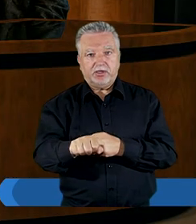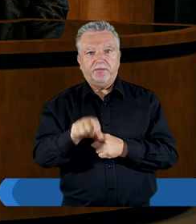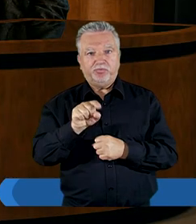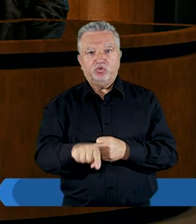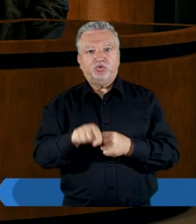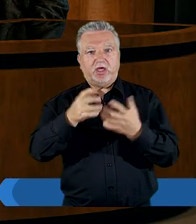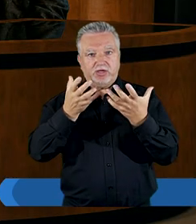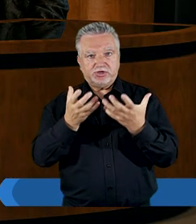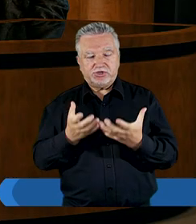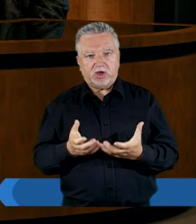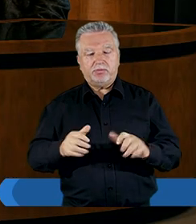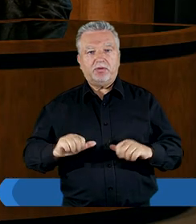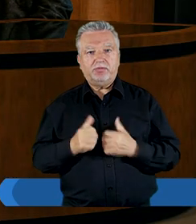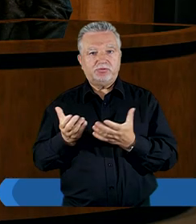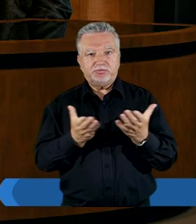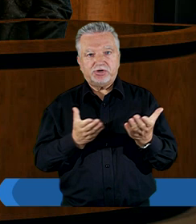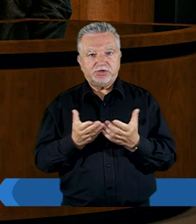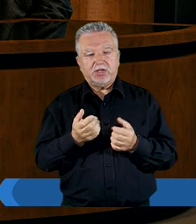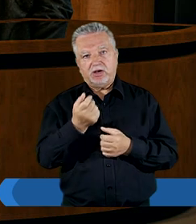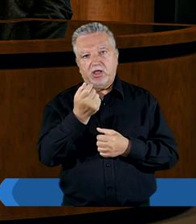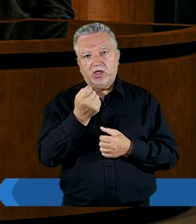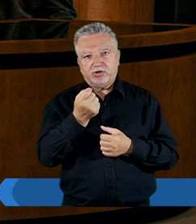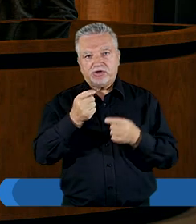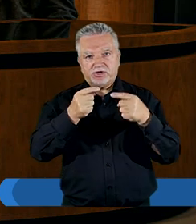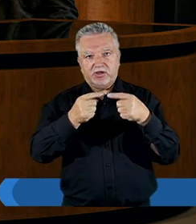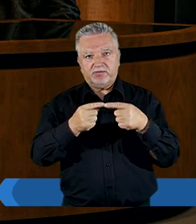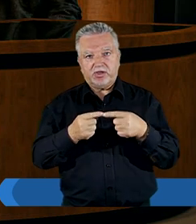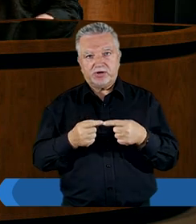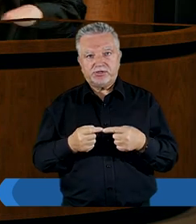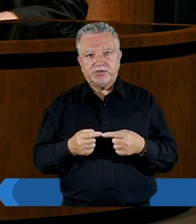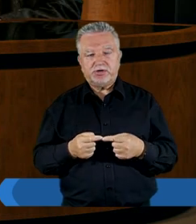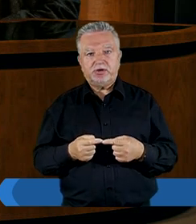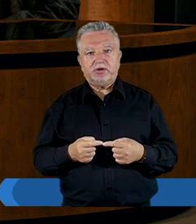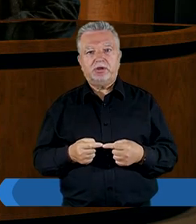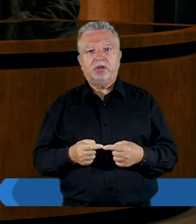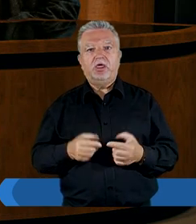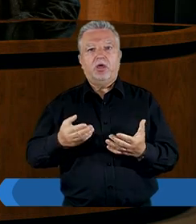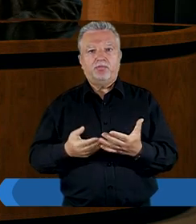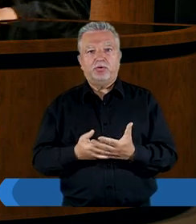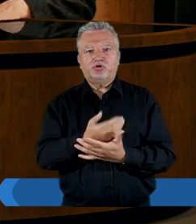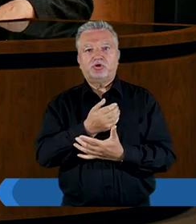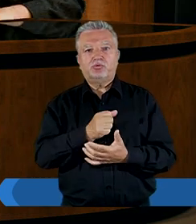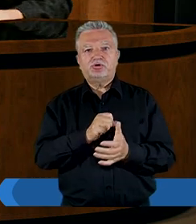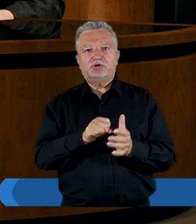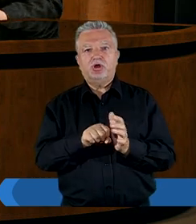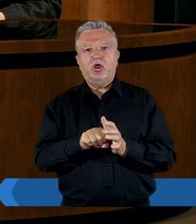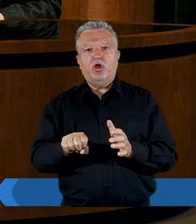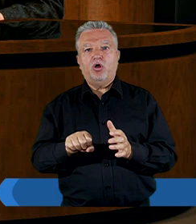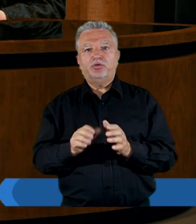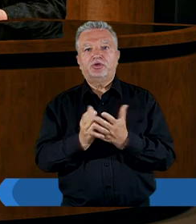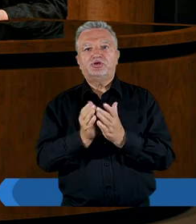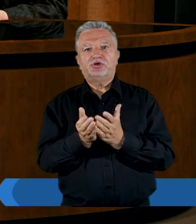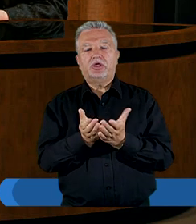Tutaj bym chciała, żebyśmy przeczytali kilka wierszy, począwszy od Księgi